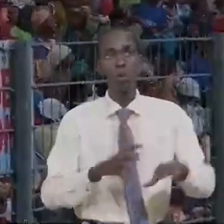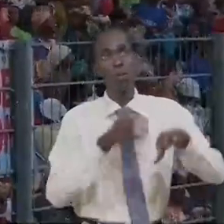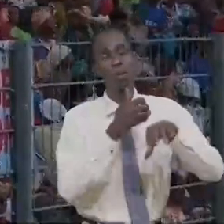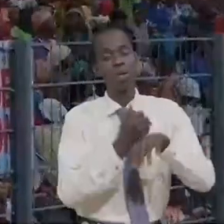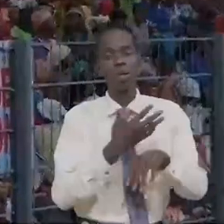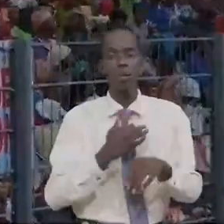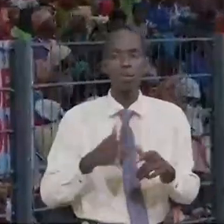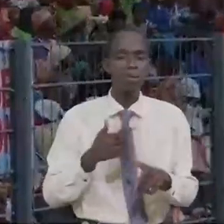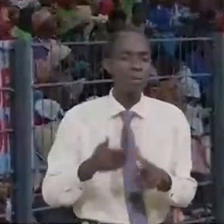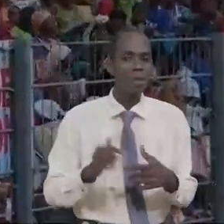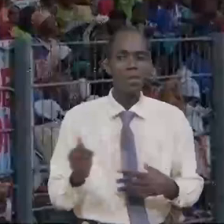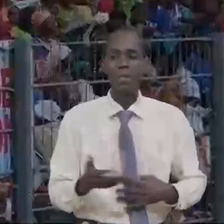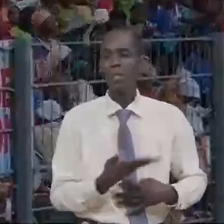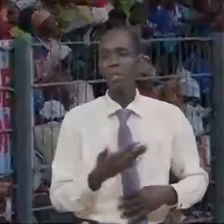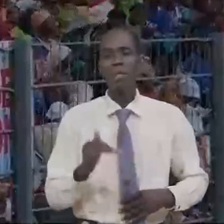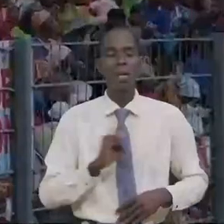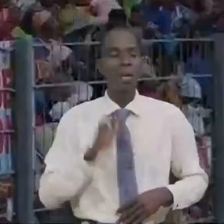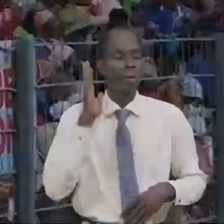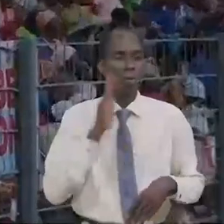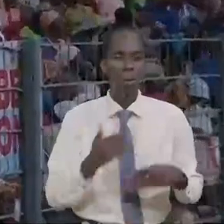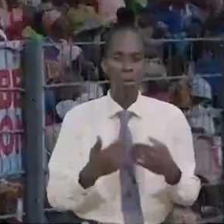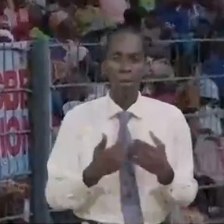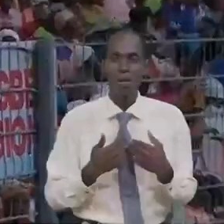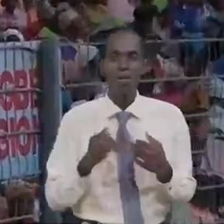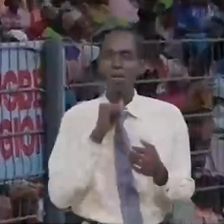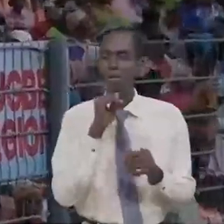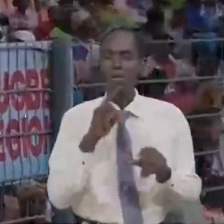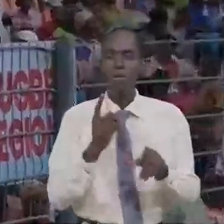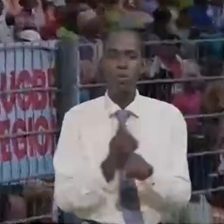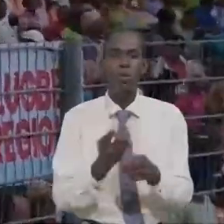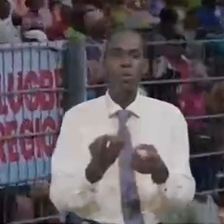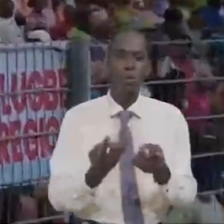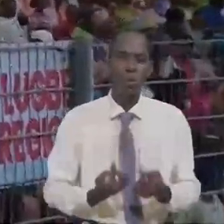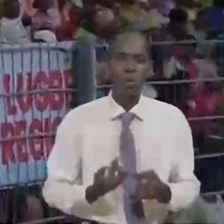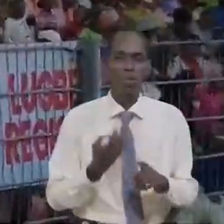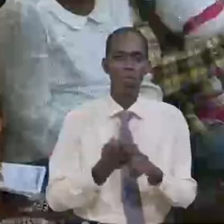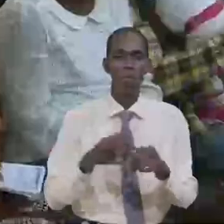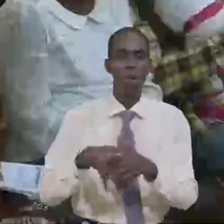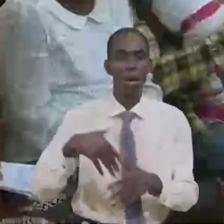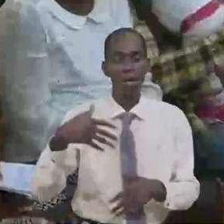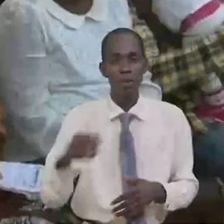et tout ce que j'aurai ça ne viendra pas de l'extérieur